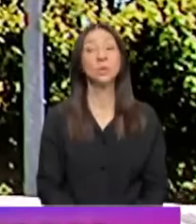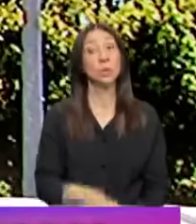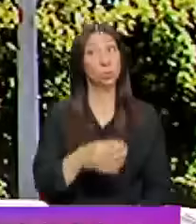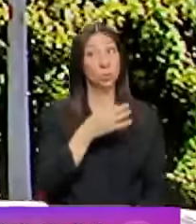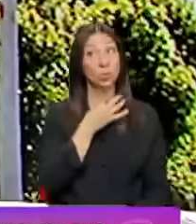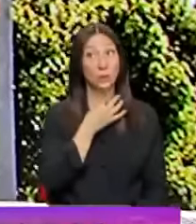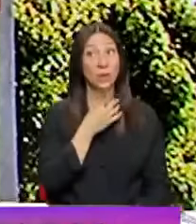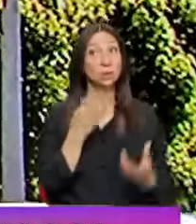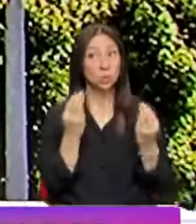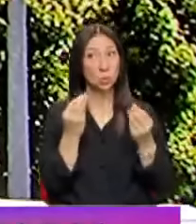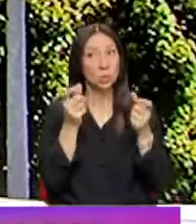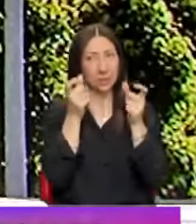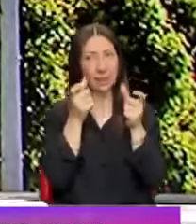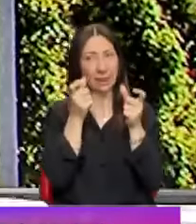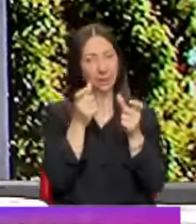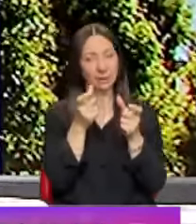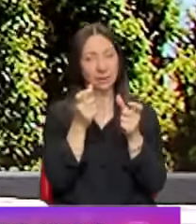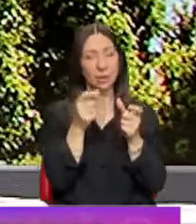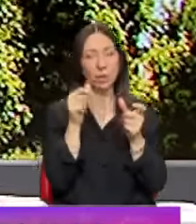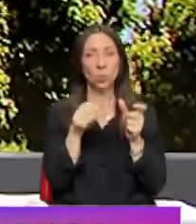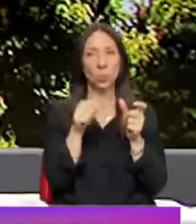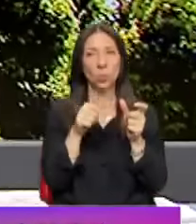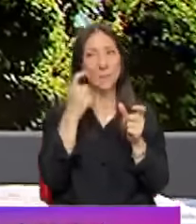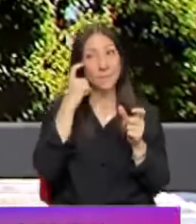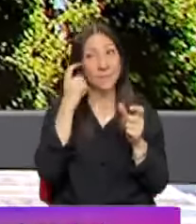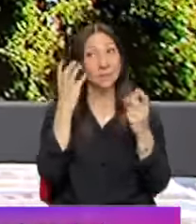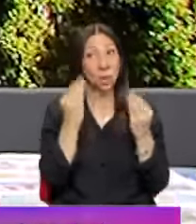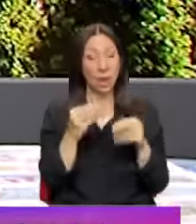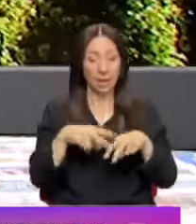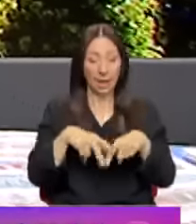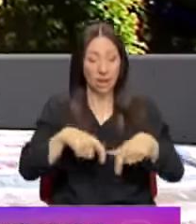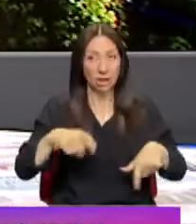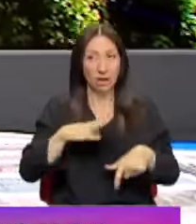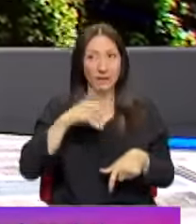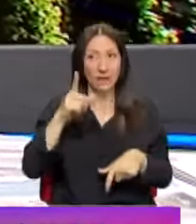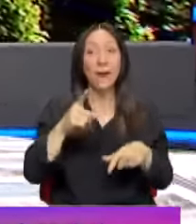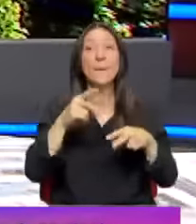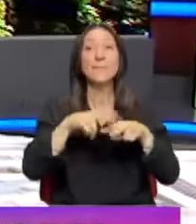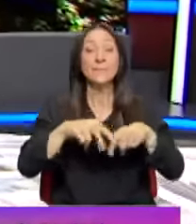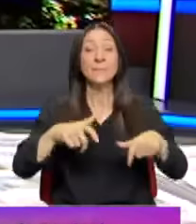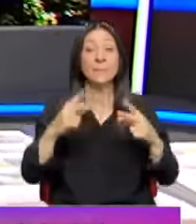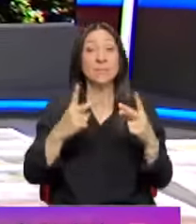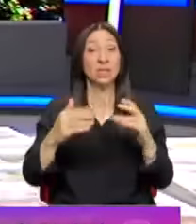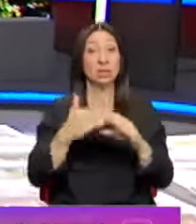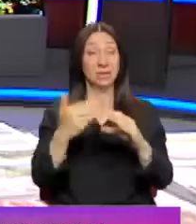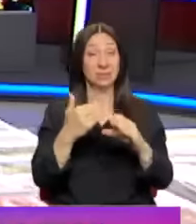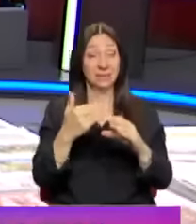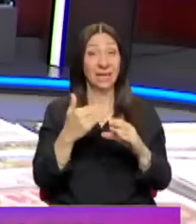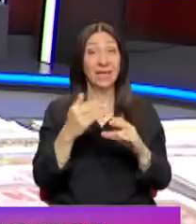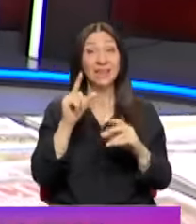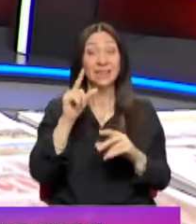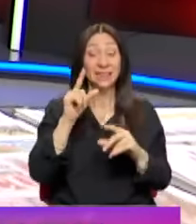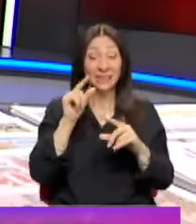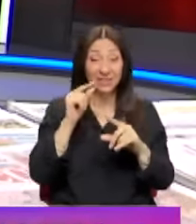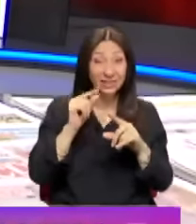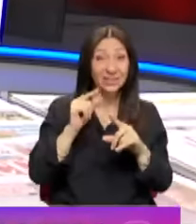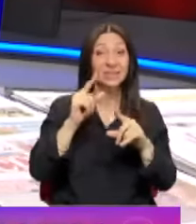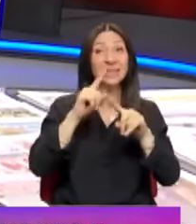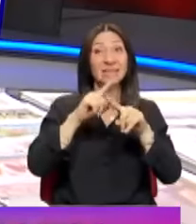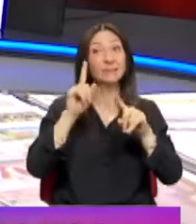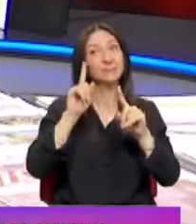Lütfen çok dikkat edilsin. Bugün mantık olarak başlığını attık. Bu başlık altında mesajlarınız da Twitter ve X